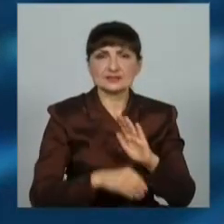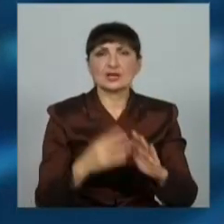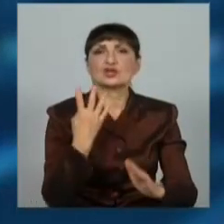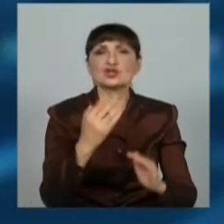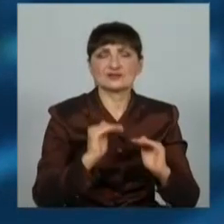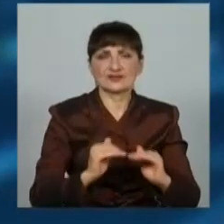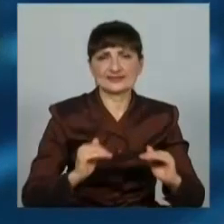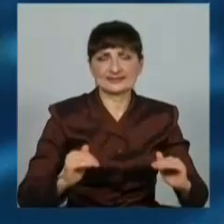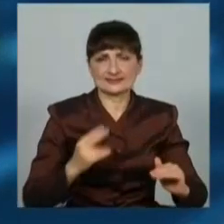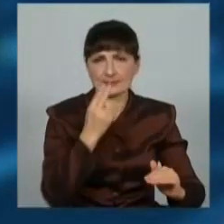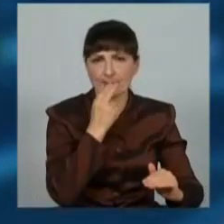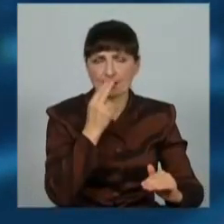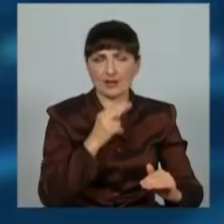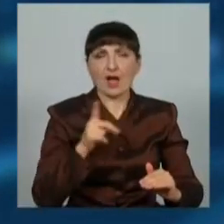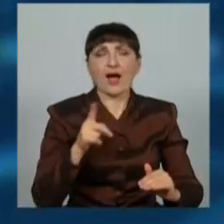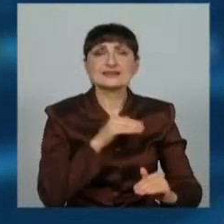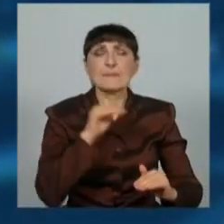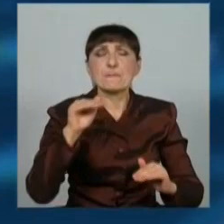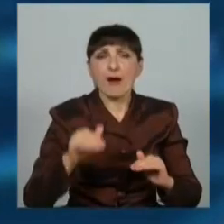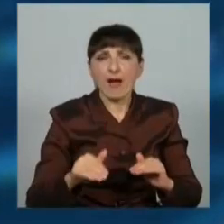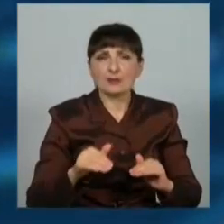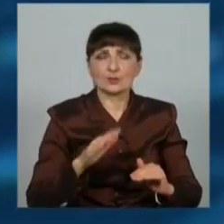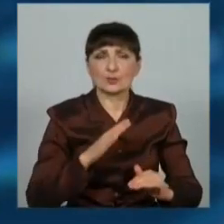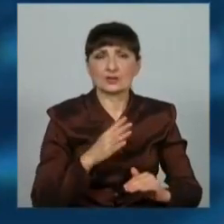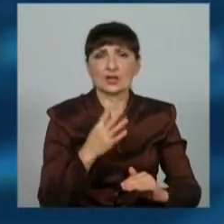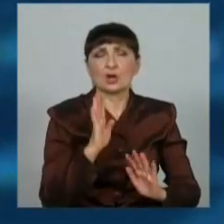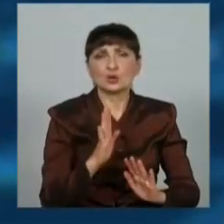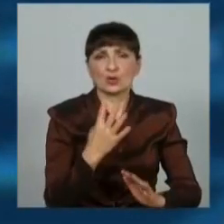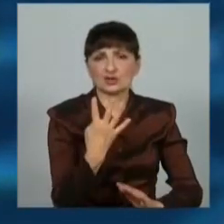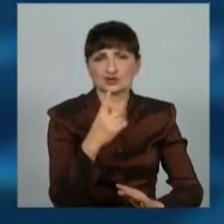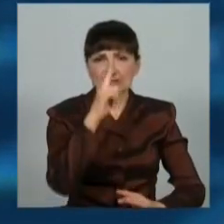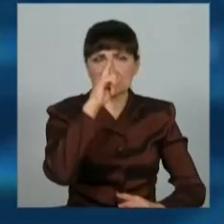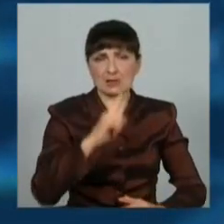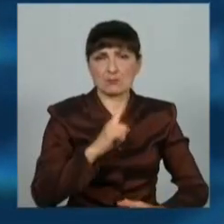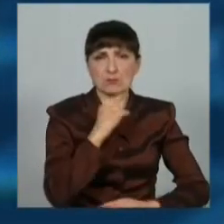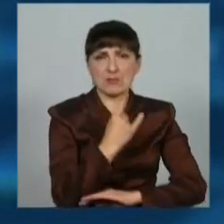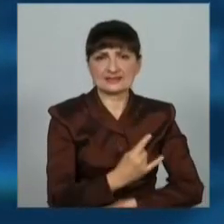4 несовершеннолетних. Самому маленькому пассажиру было всего 4 месяца.